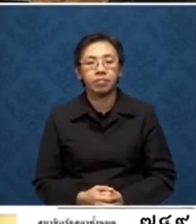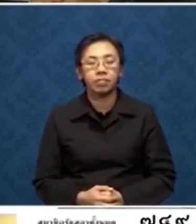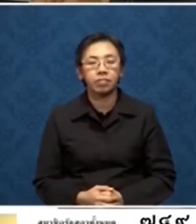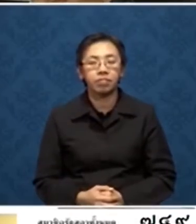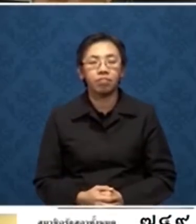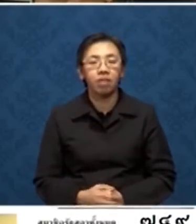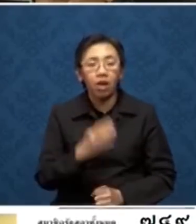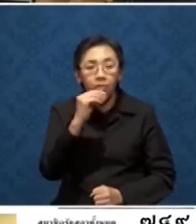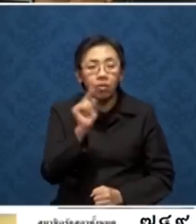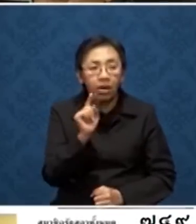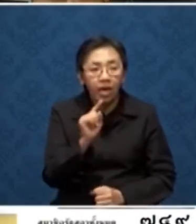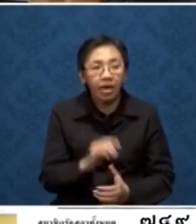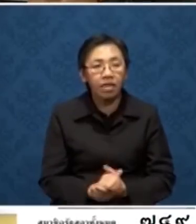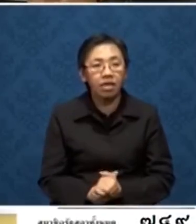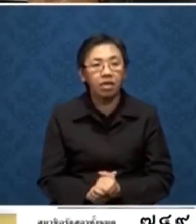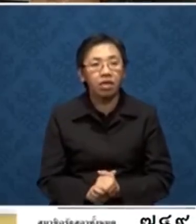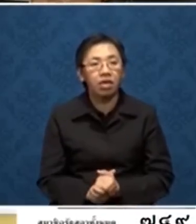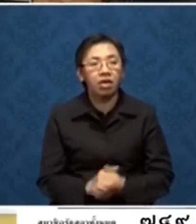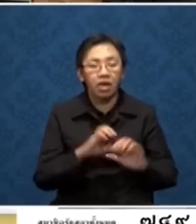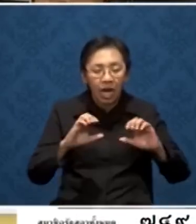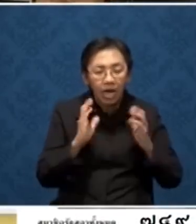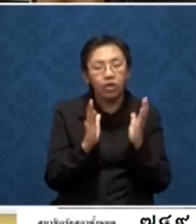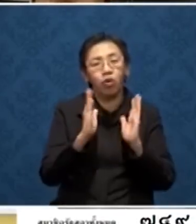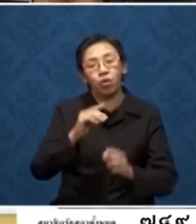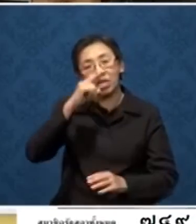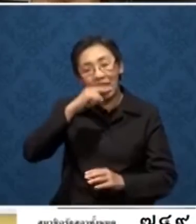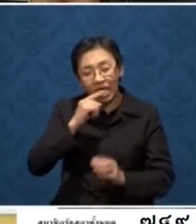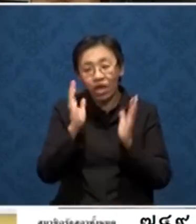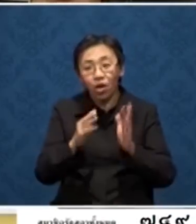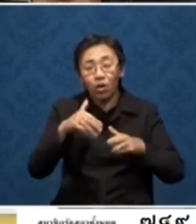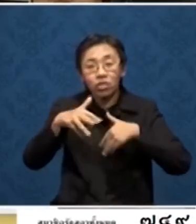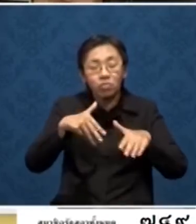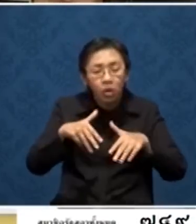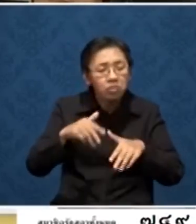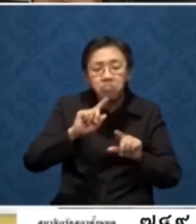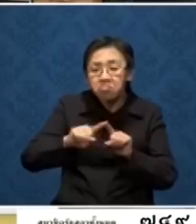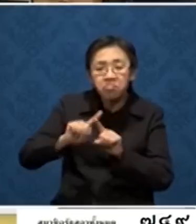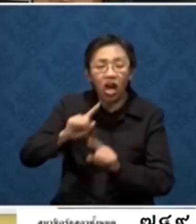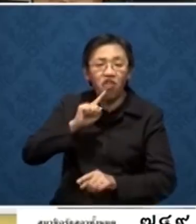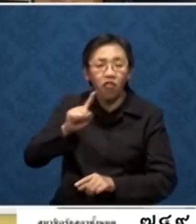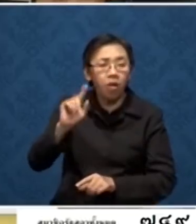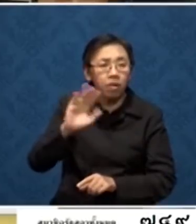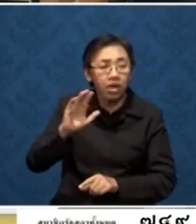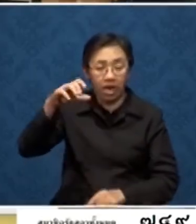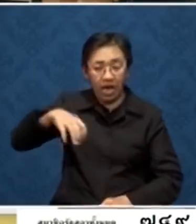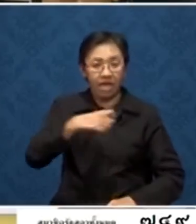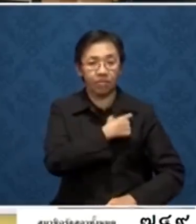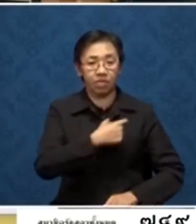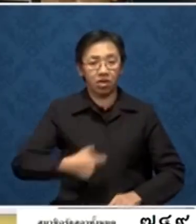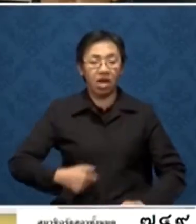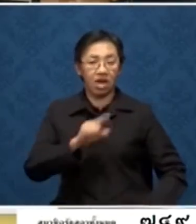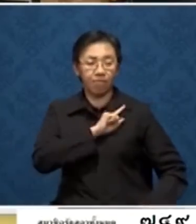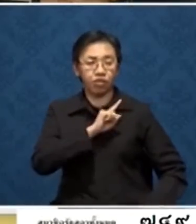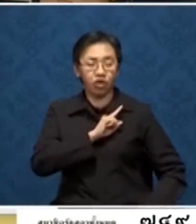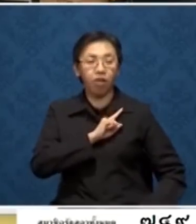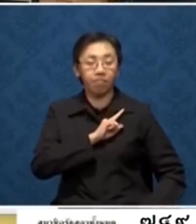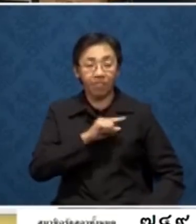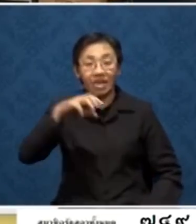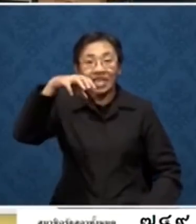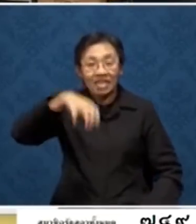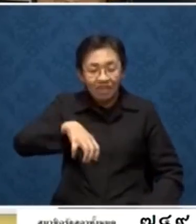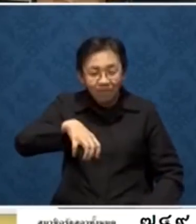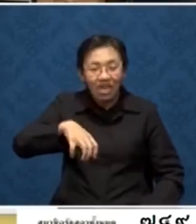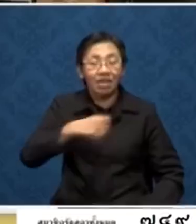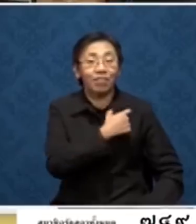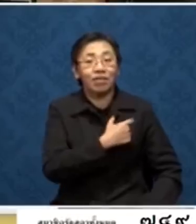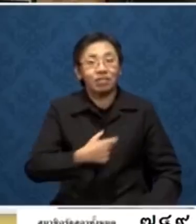ห้ามหน่วยราชการห้ามคนไทยห้ามผู้อื่นฟ้องให้สำนักพระราชวังเป็นผู้ฟ้องเท่านั้นกับผู้ที่มีความผิด